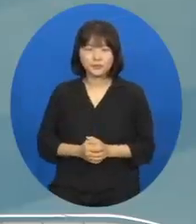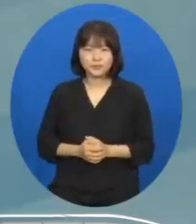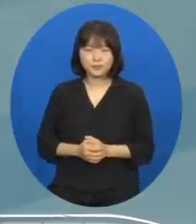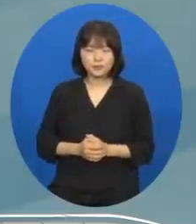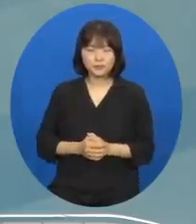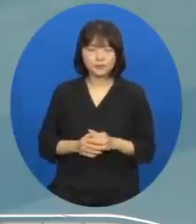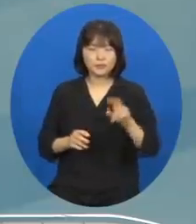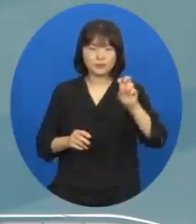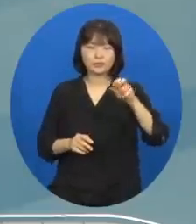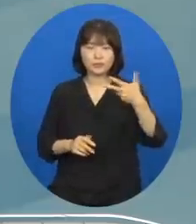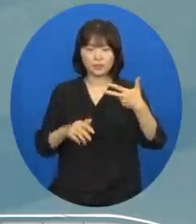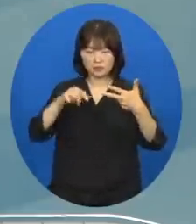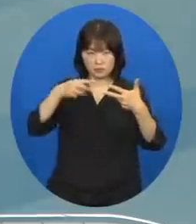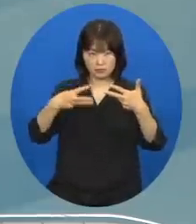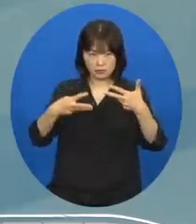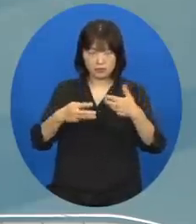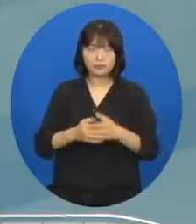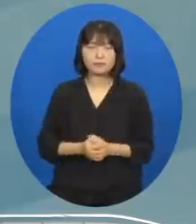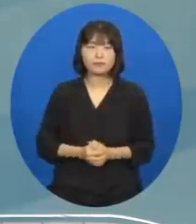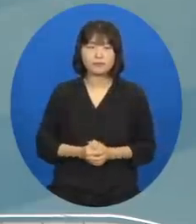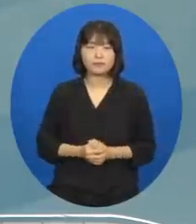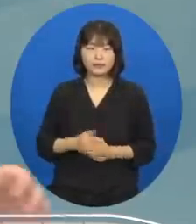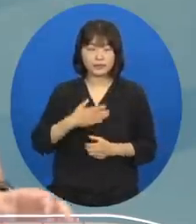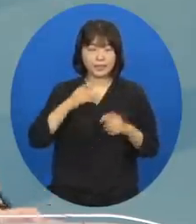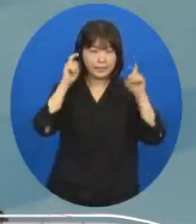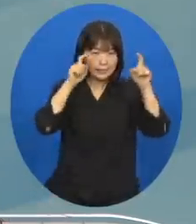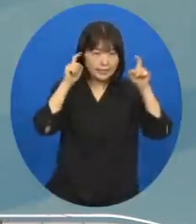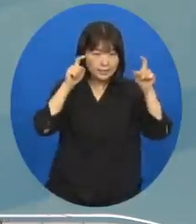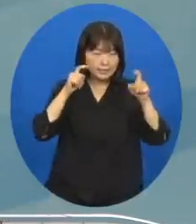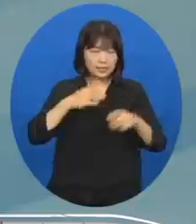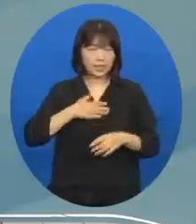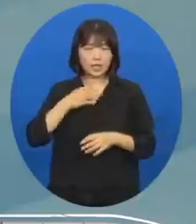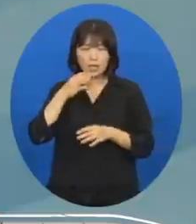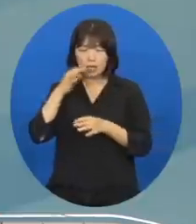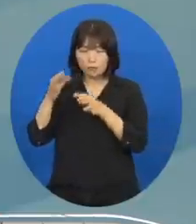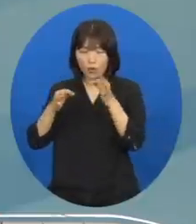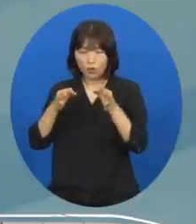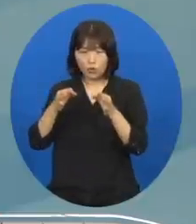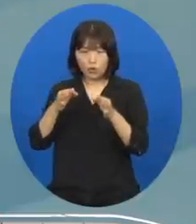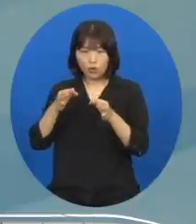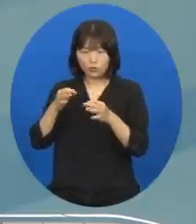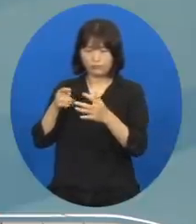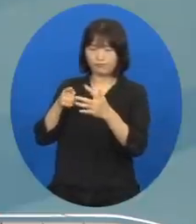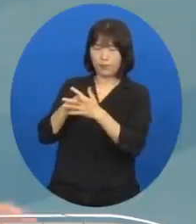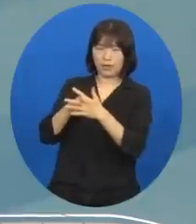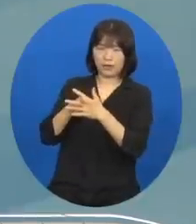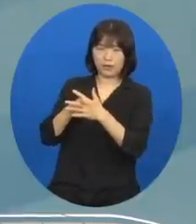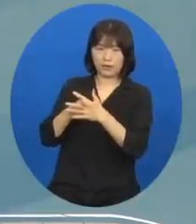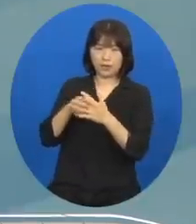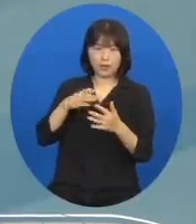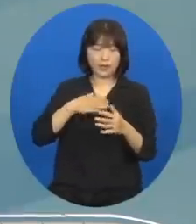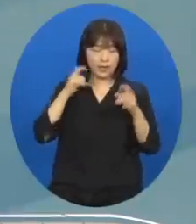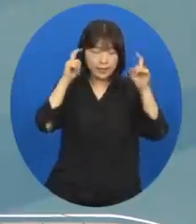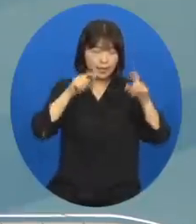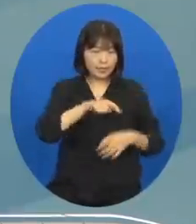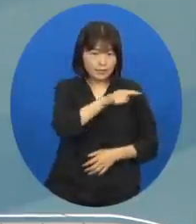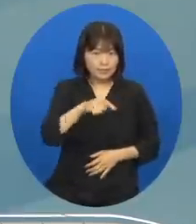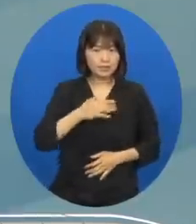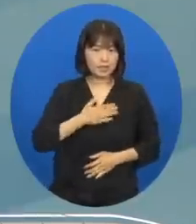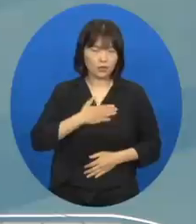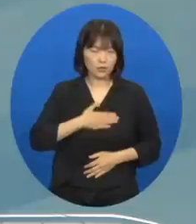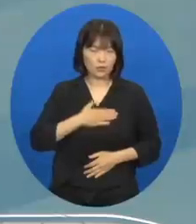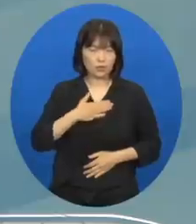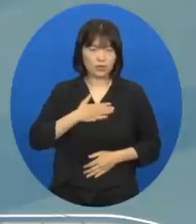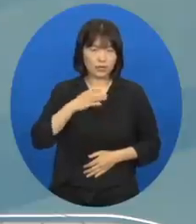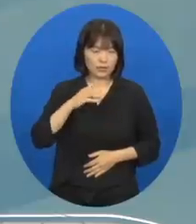27절 말씀에 이렇게 말씀합니다. 내 양들은 내 목소리를 알아듣는다. 나는 내 양들을 알고